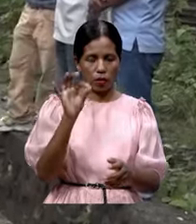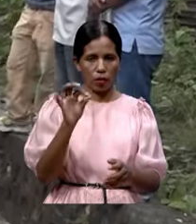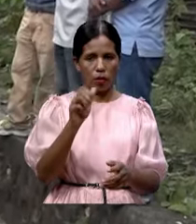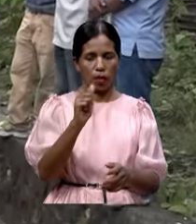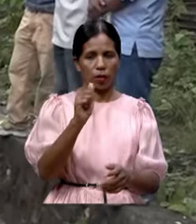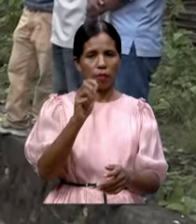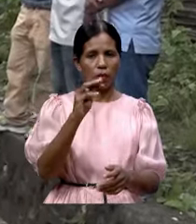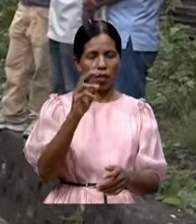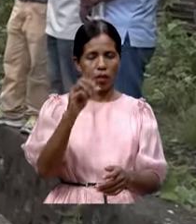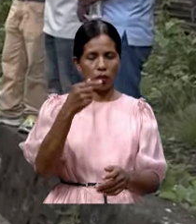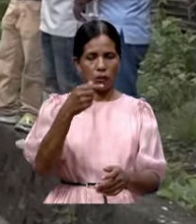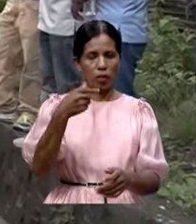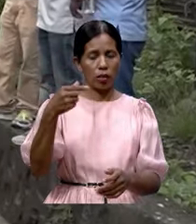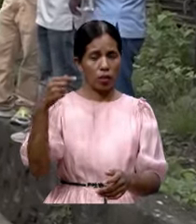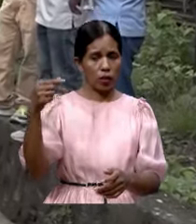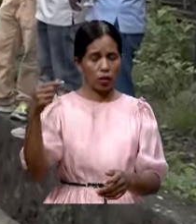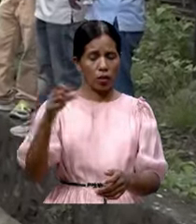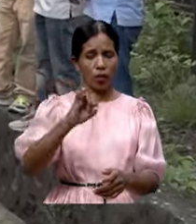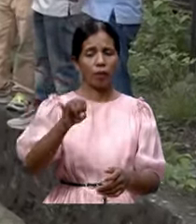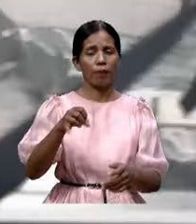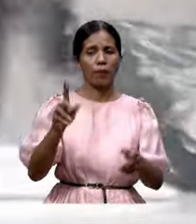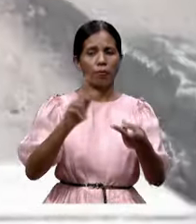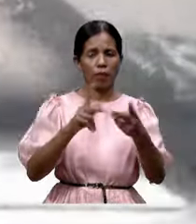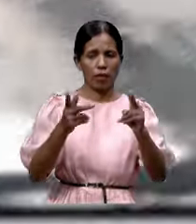Aumakua Jige-Jige Unipessoal parceria ho